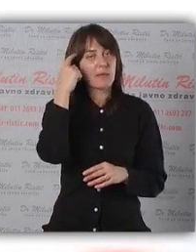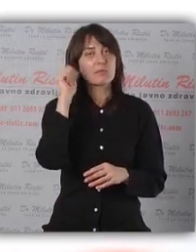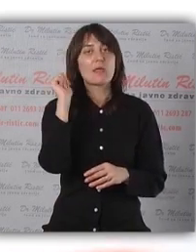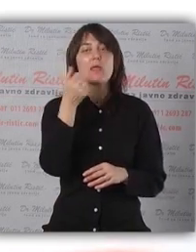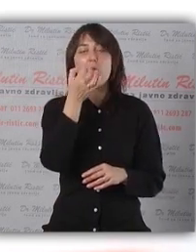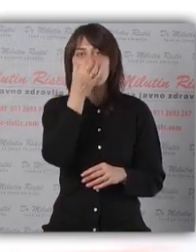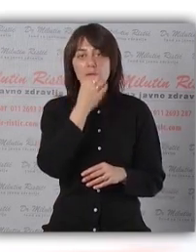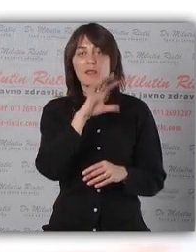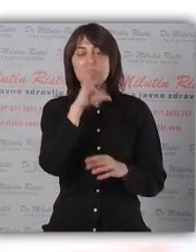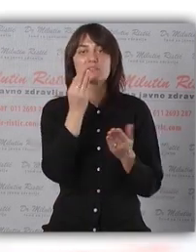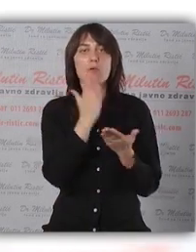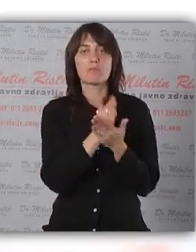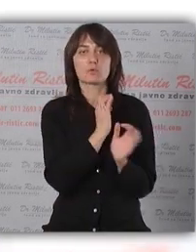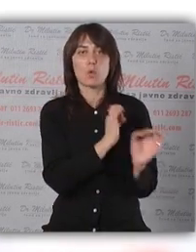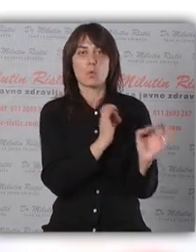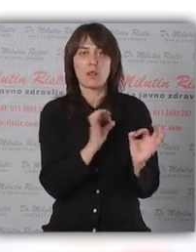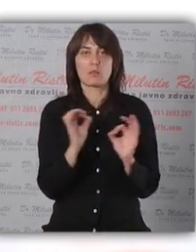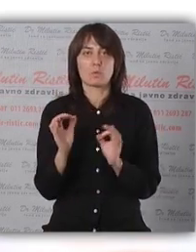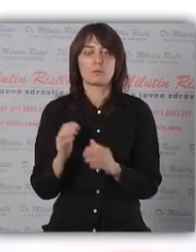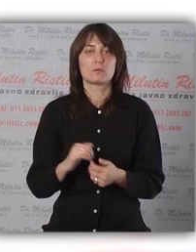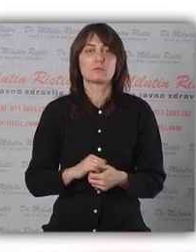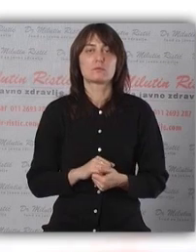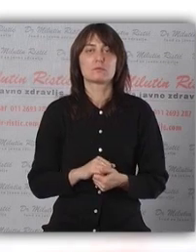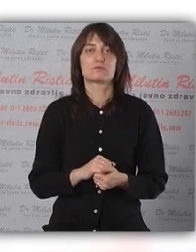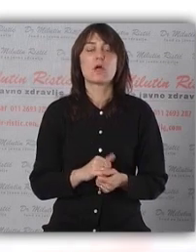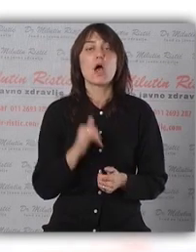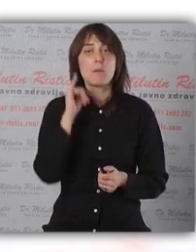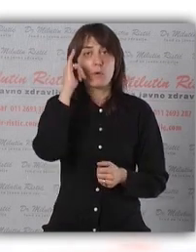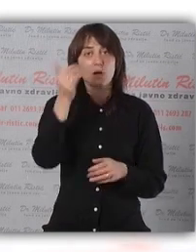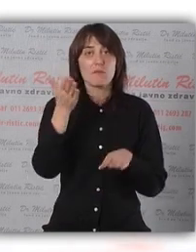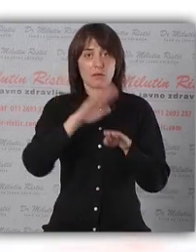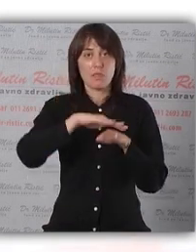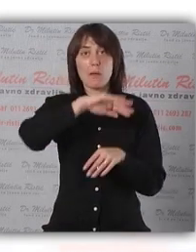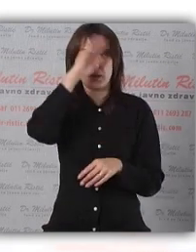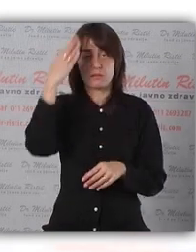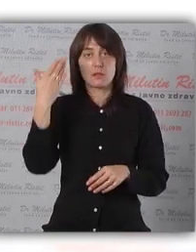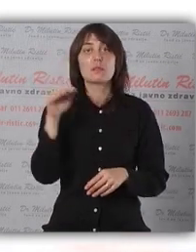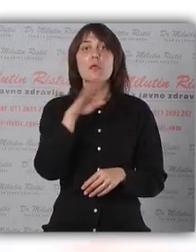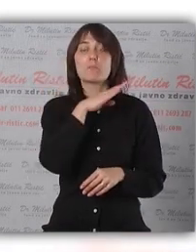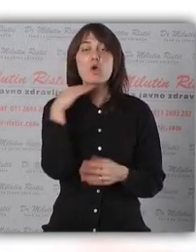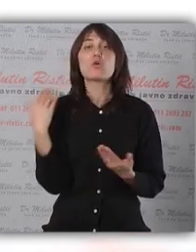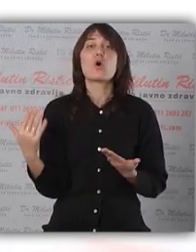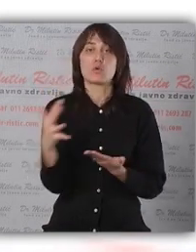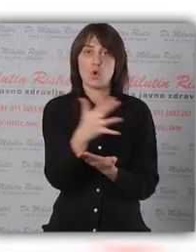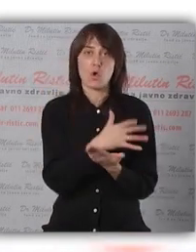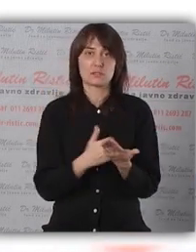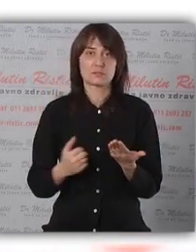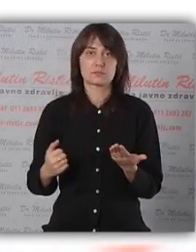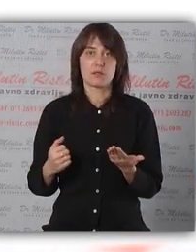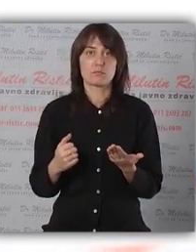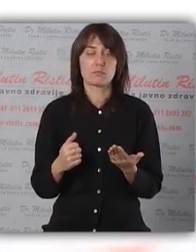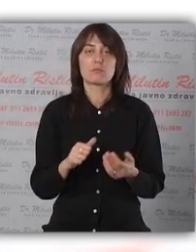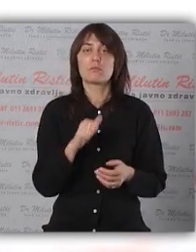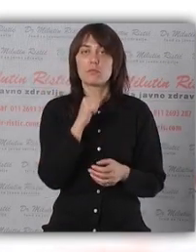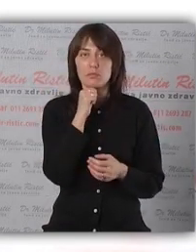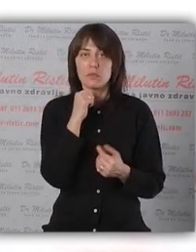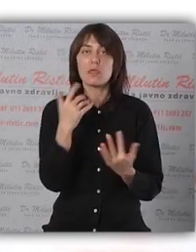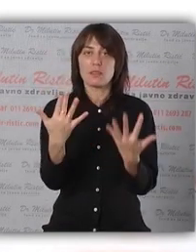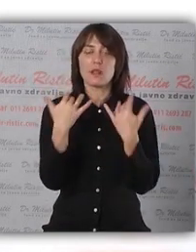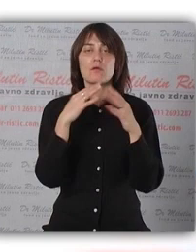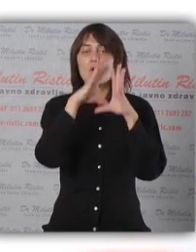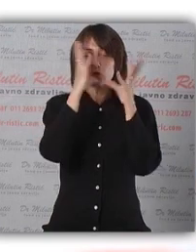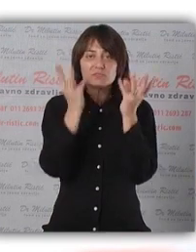su najpametnije i koje su najbolje, da sve protekne u najboljem redu. Boravak na planini je jako